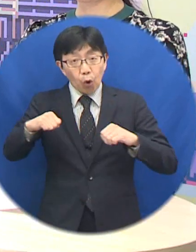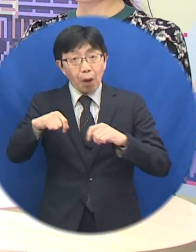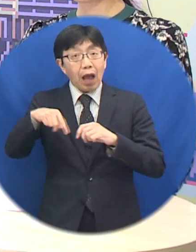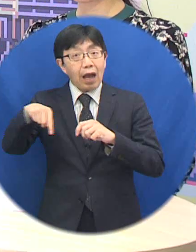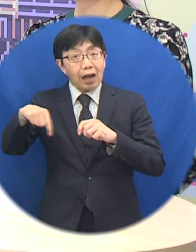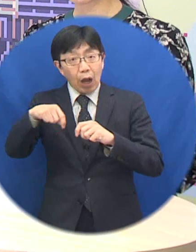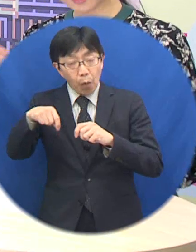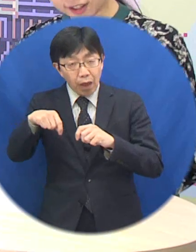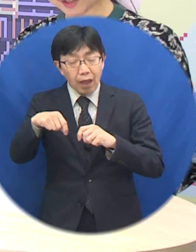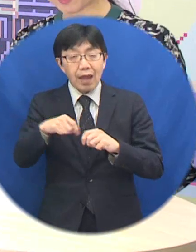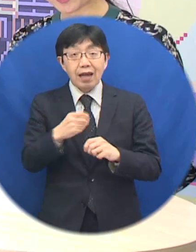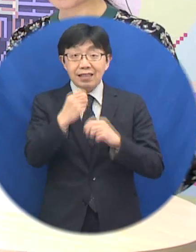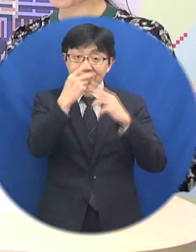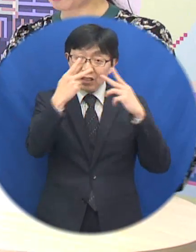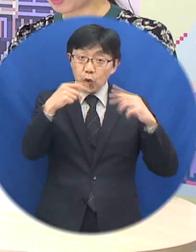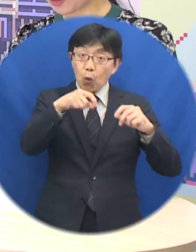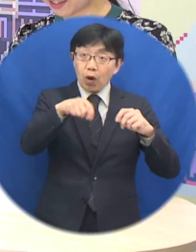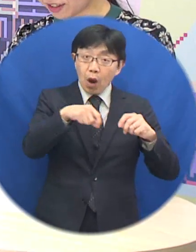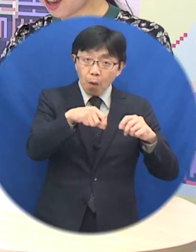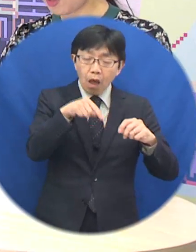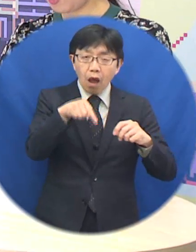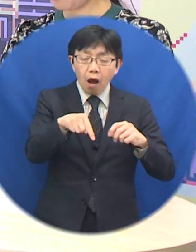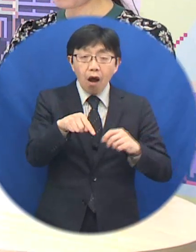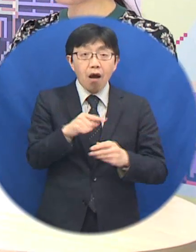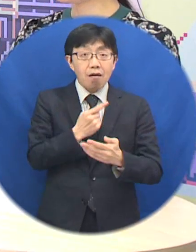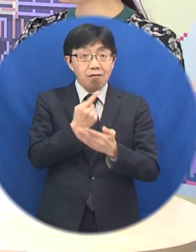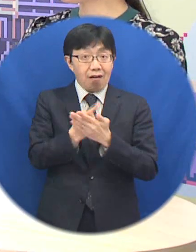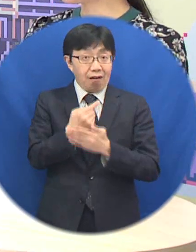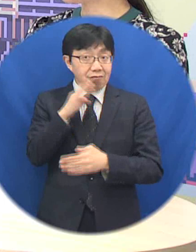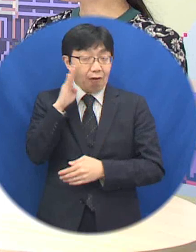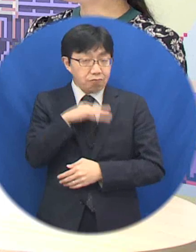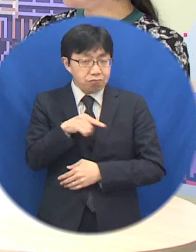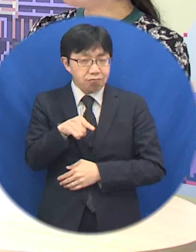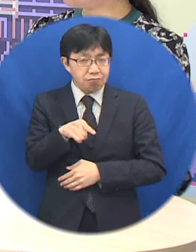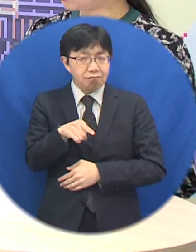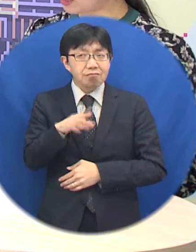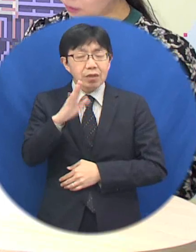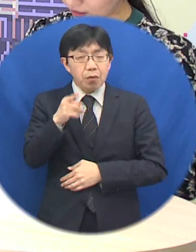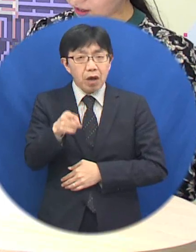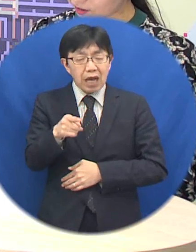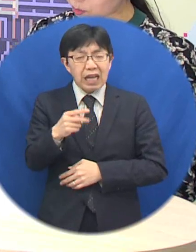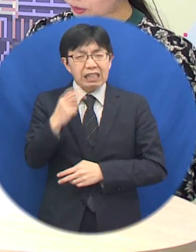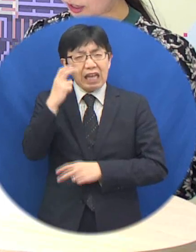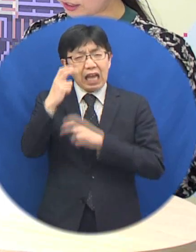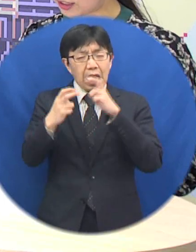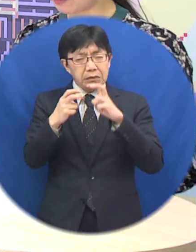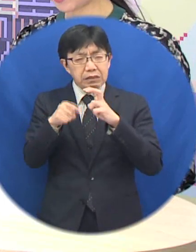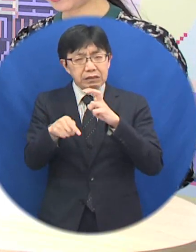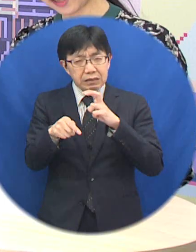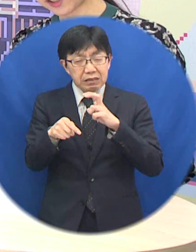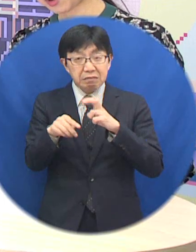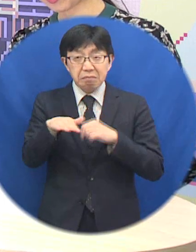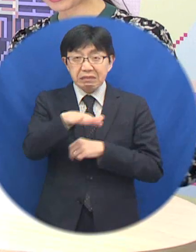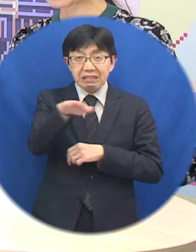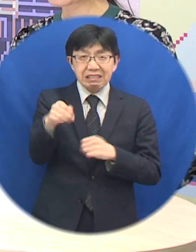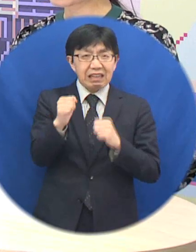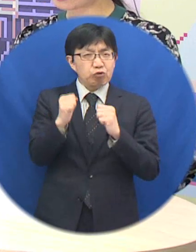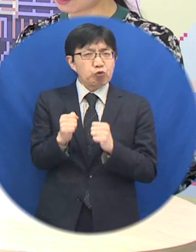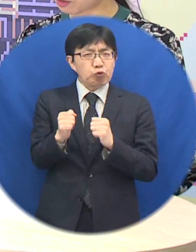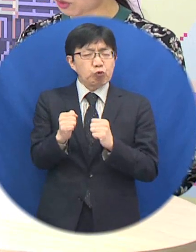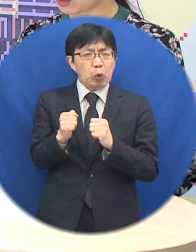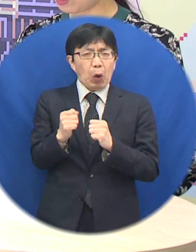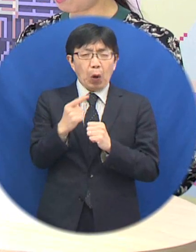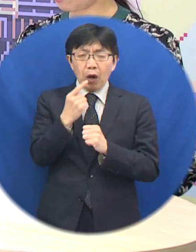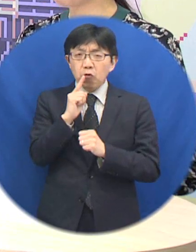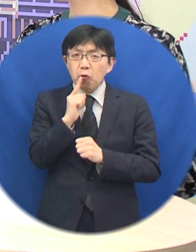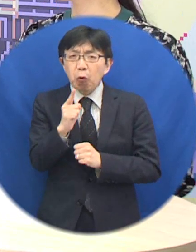フェということで非常に参加しやすくはなってるんですが、まあ、区民広場などではねこの悩みが相談しづらいなってちょっと感じたり